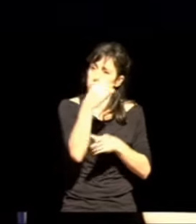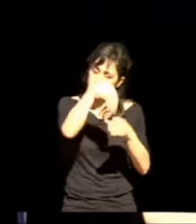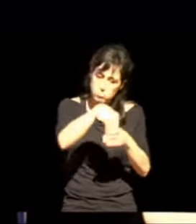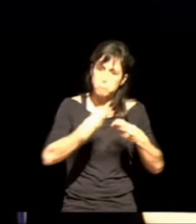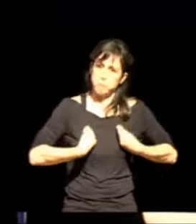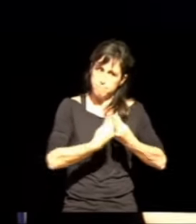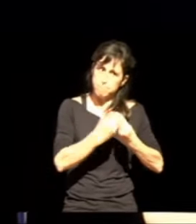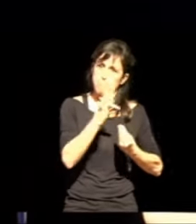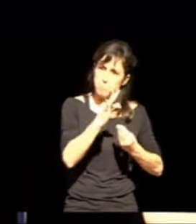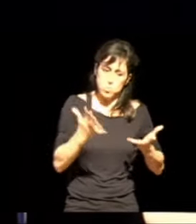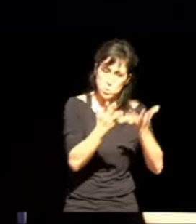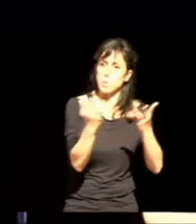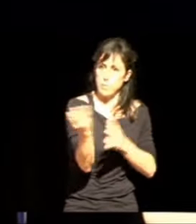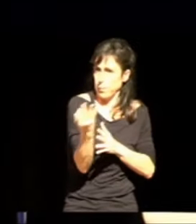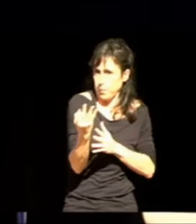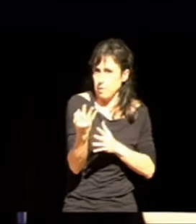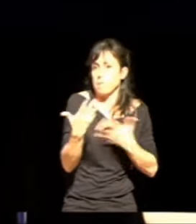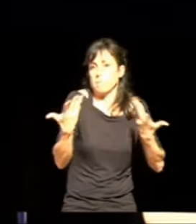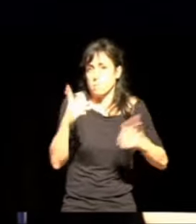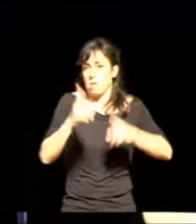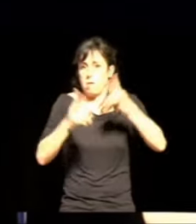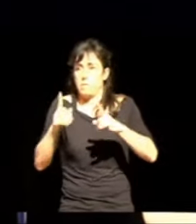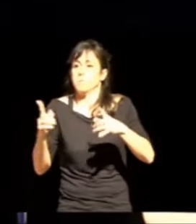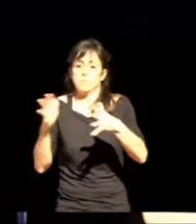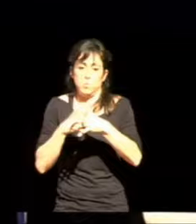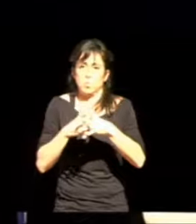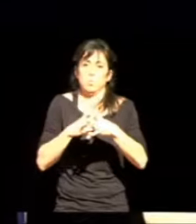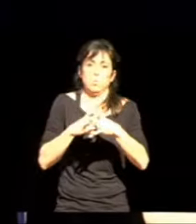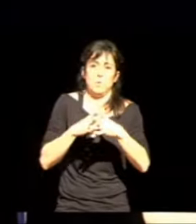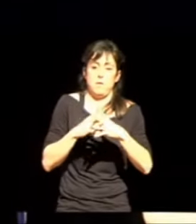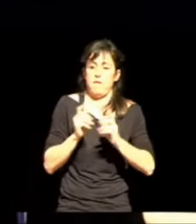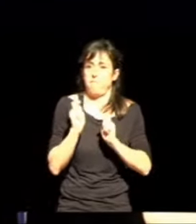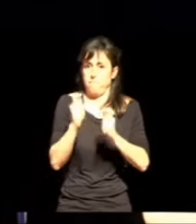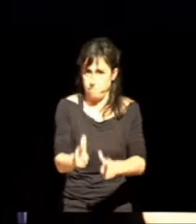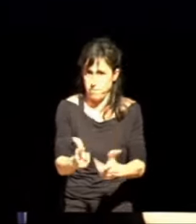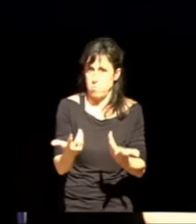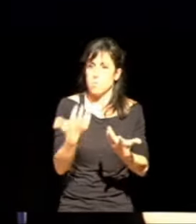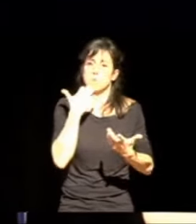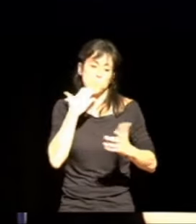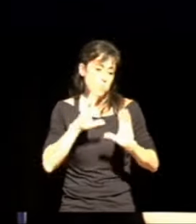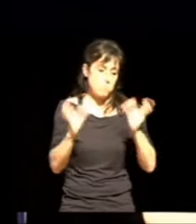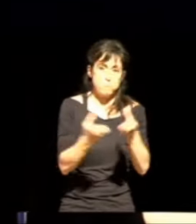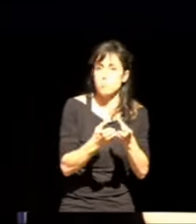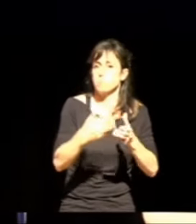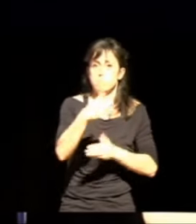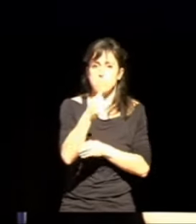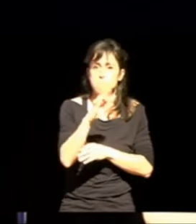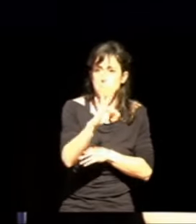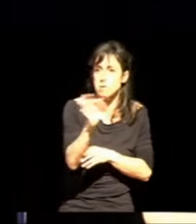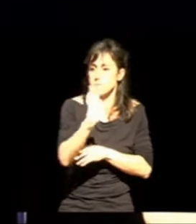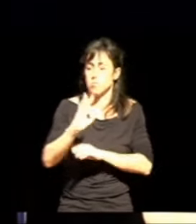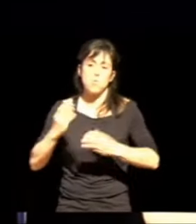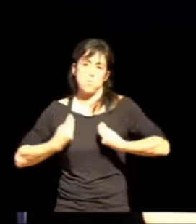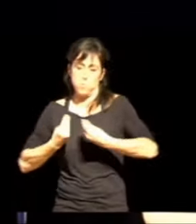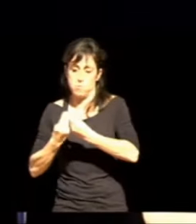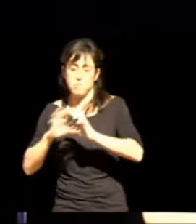guztietan eta egitura, berariazko egiturak baditugu bat taldea edo bizikidetza taldea edo behatokia,